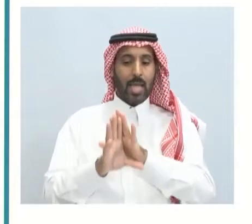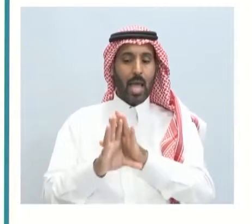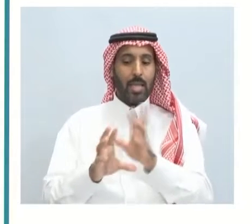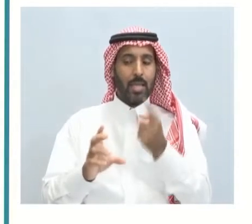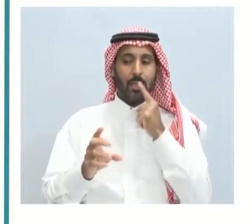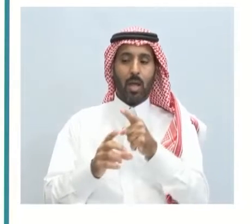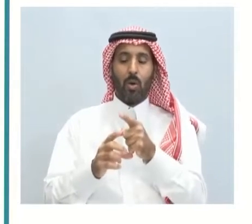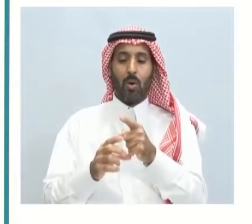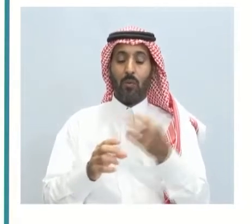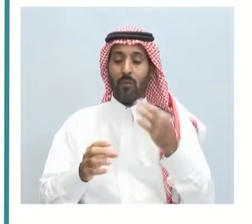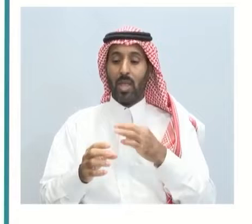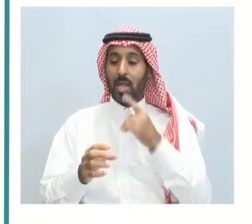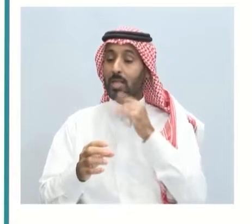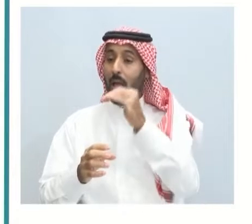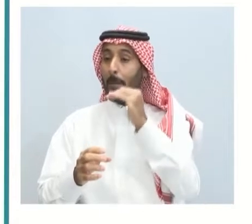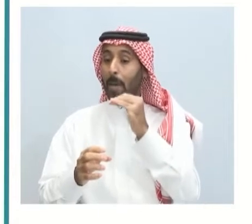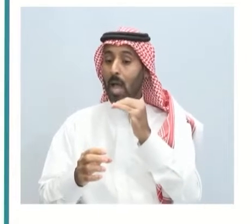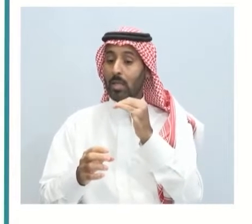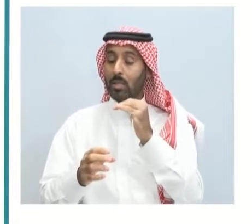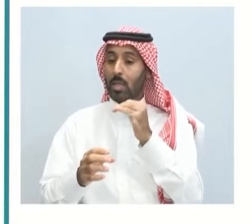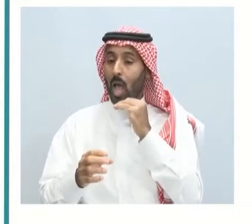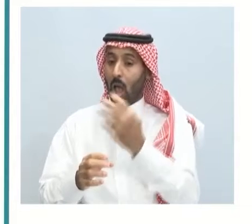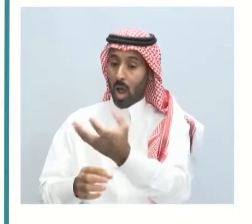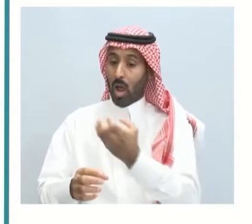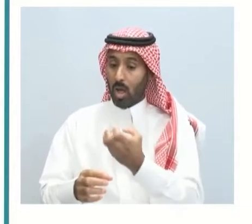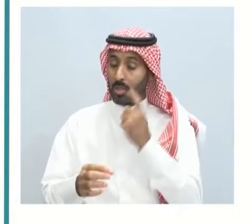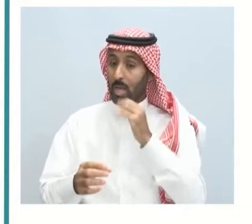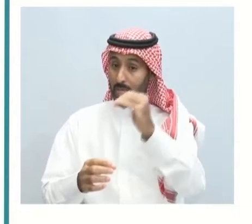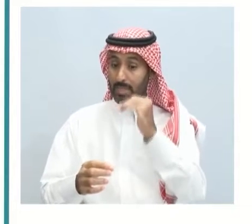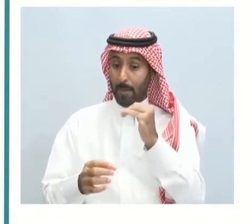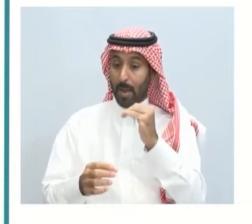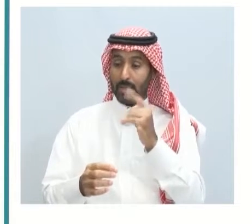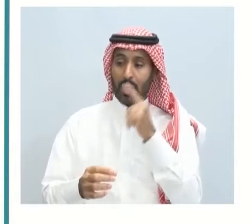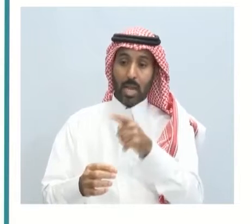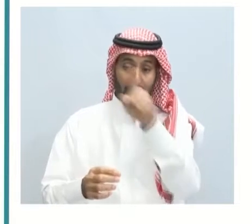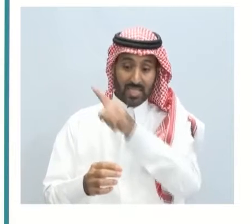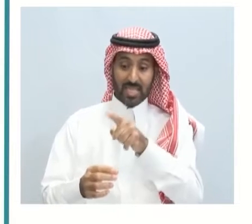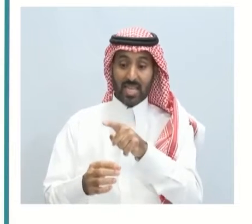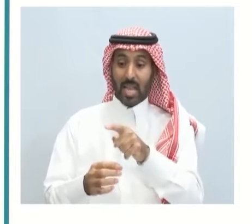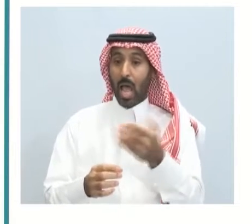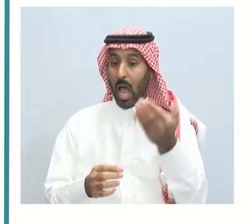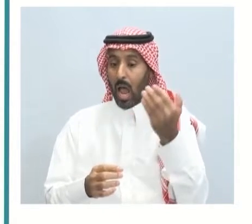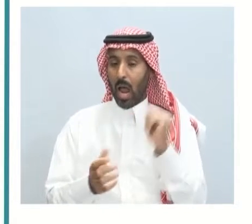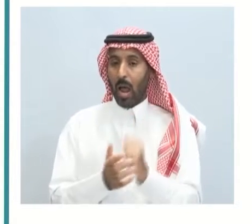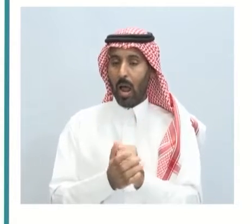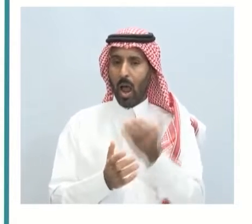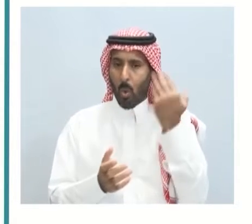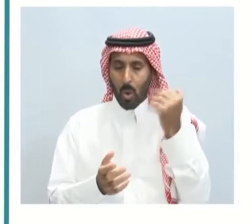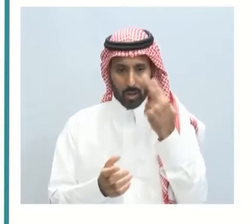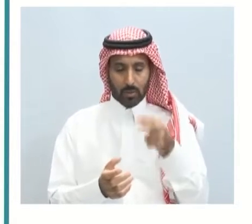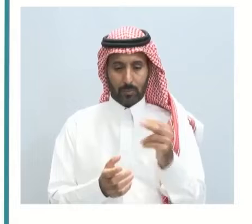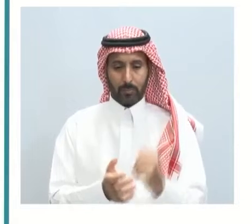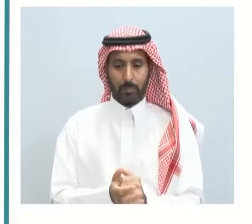على توفير اجابات او حصول على اجابات عن الاسئله التي تطر